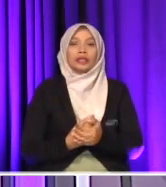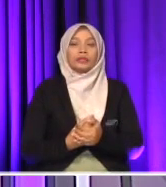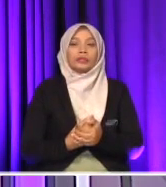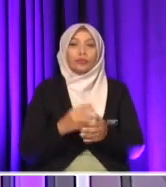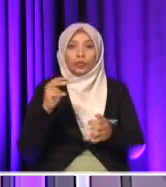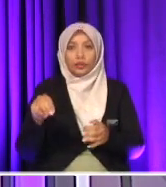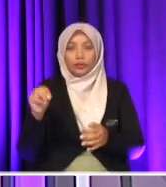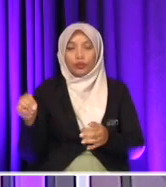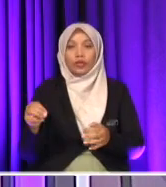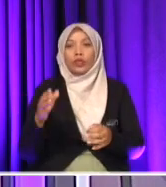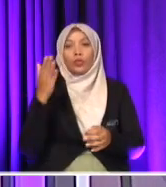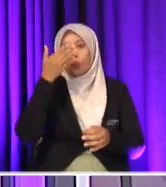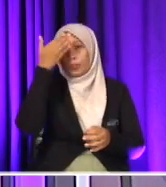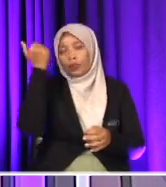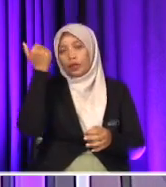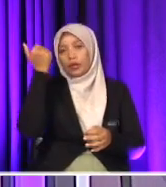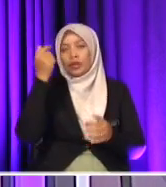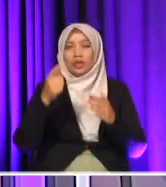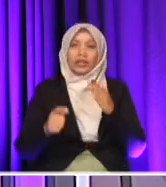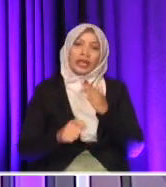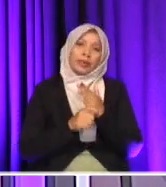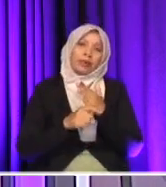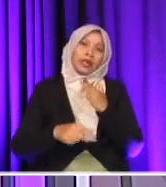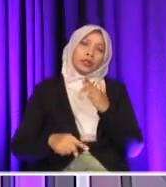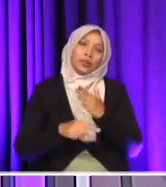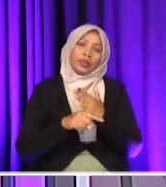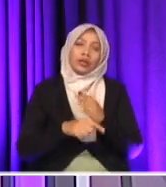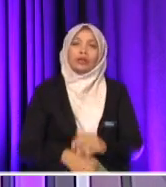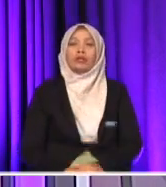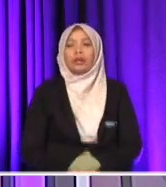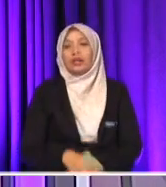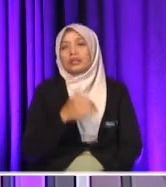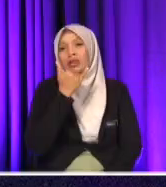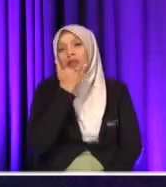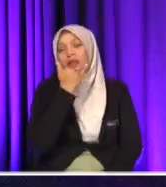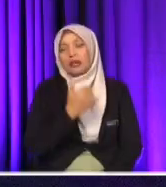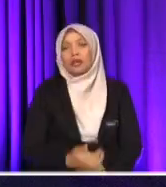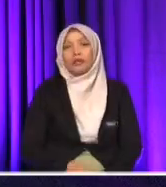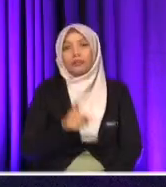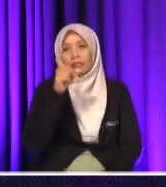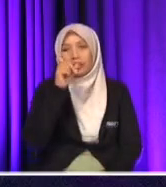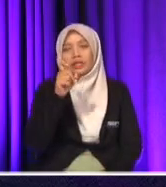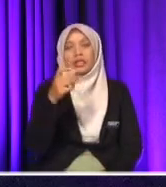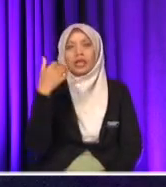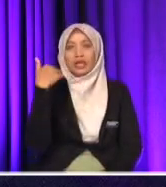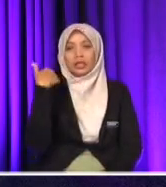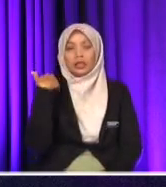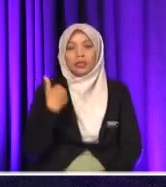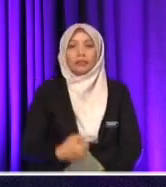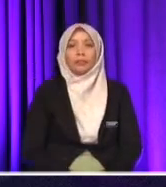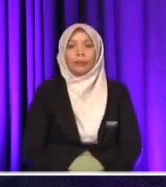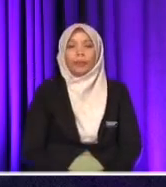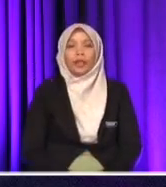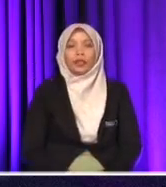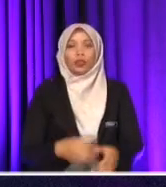terlupa nak tulis campur tolak ni. Dia tulis 5% je. So, kosong markah kat situ. Oh, salah Okey, ni, ya? salah. Dia kena begitu. ada, Kena betul-betul. Kena ambil plus minus. Sebab kita